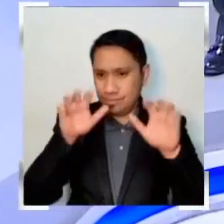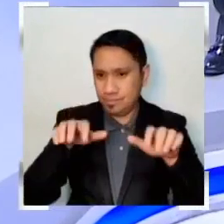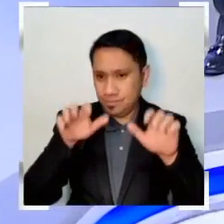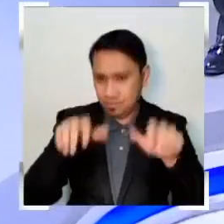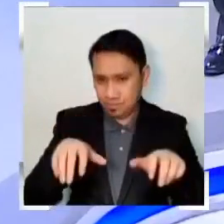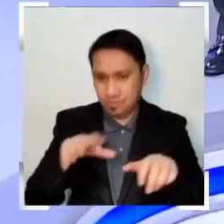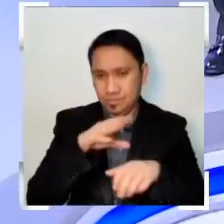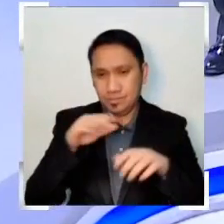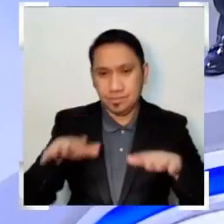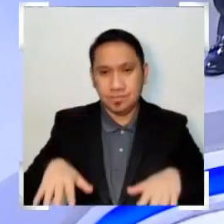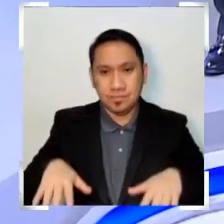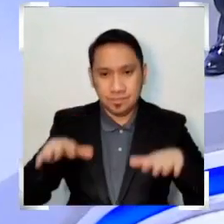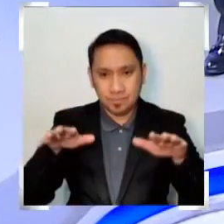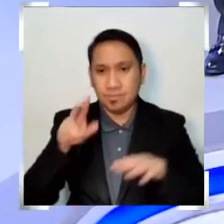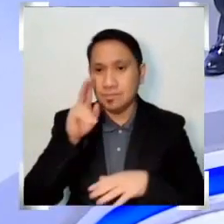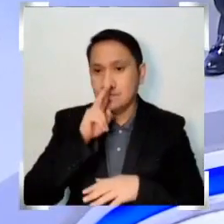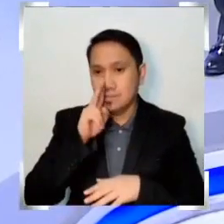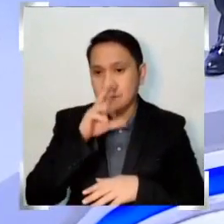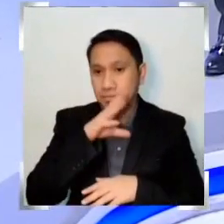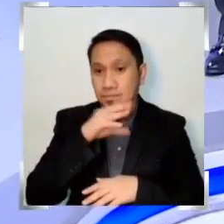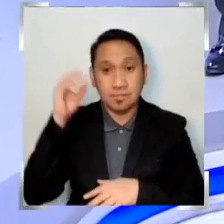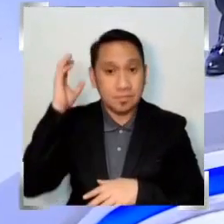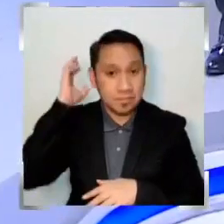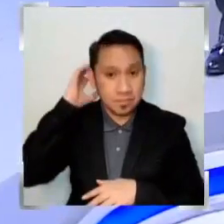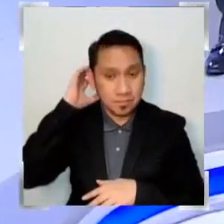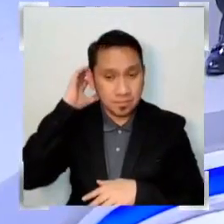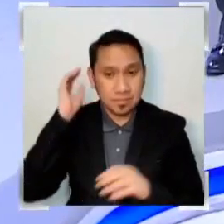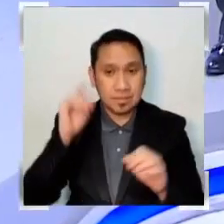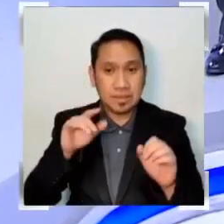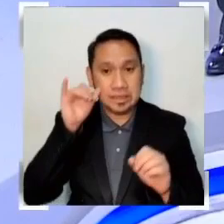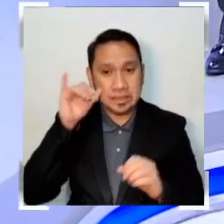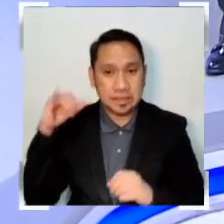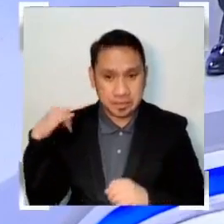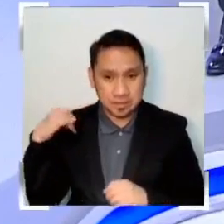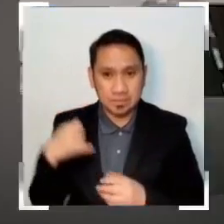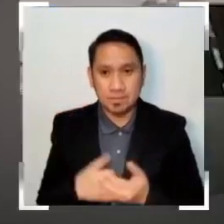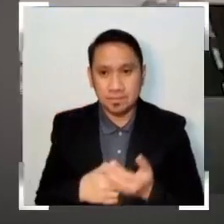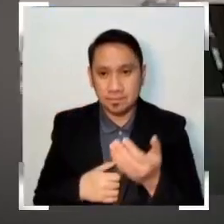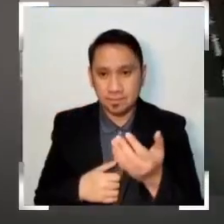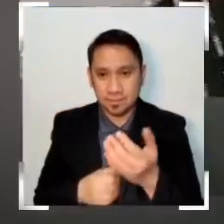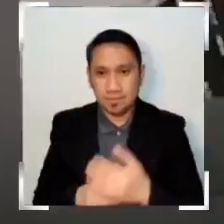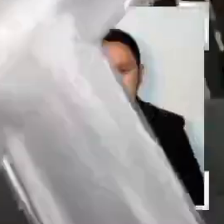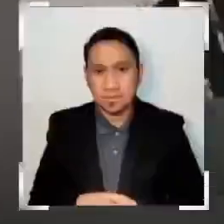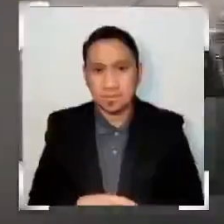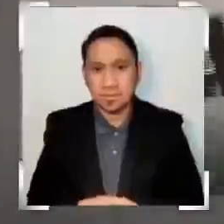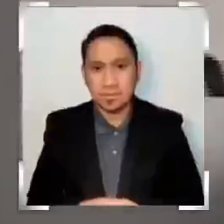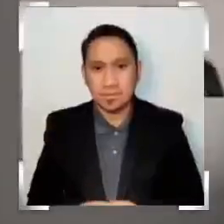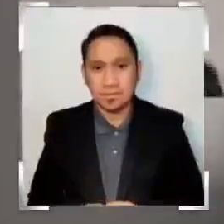ilang lugar sa Visayas at Mindanao mula pa kahapon. Ating saksihan.